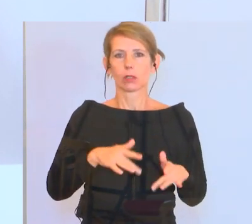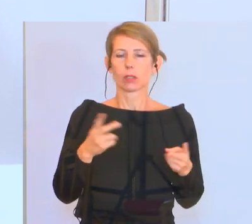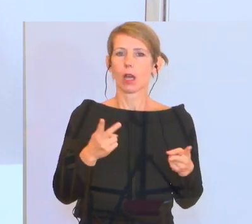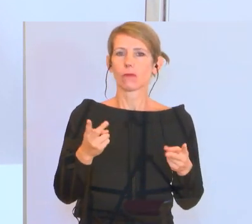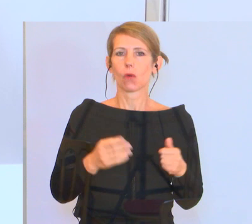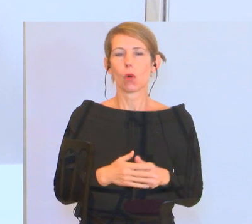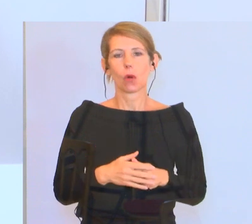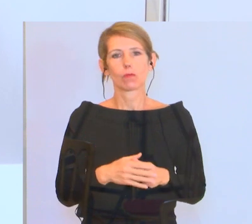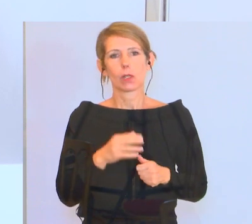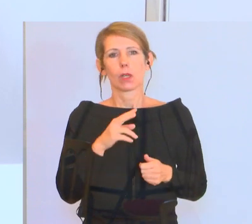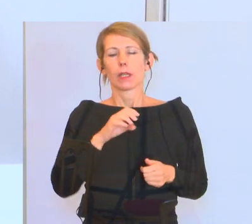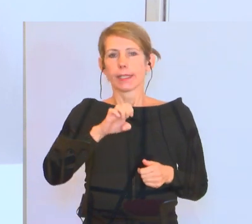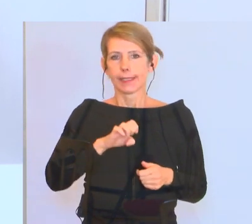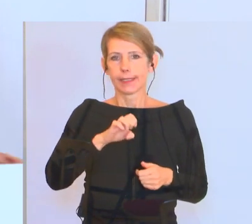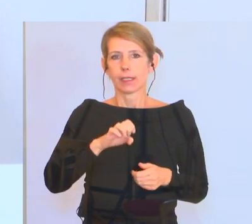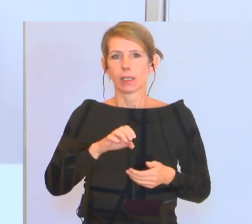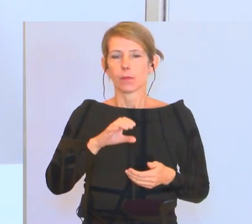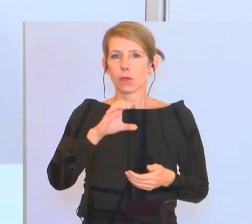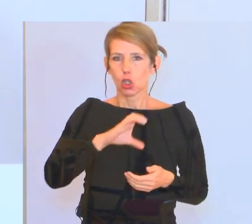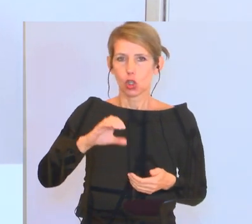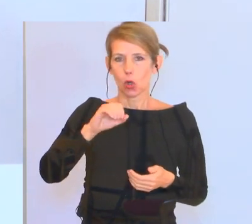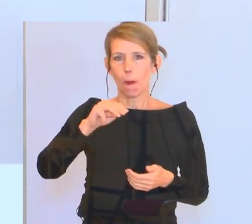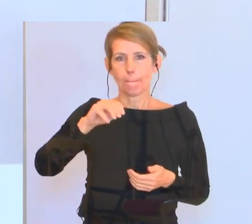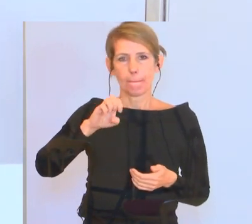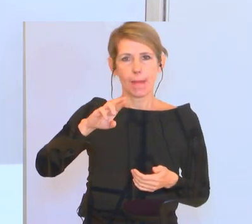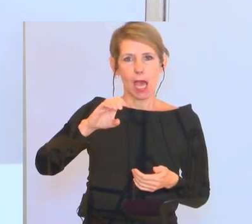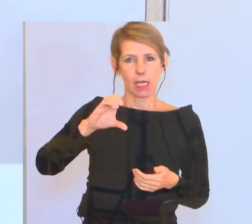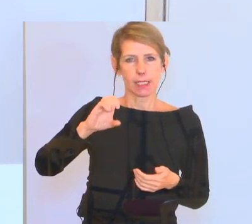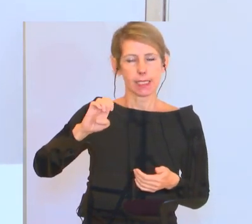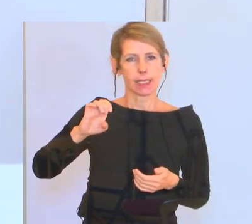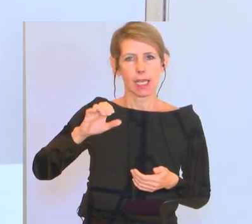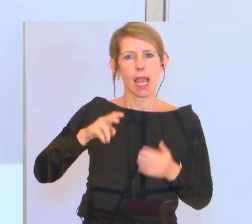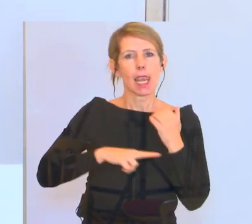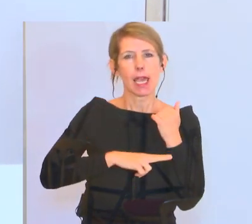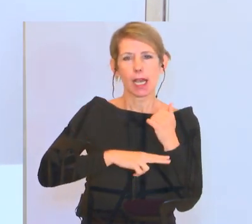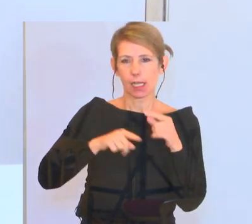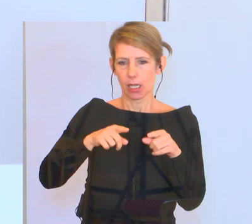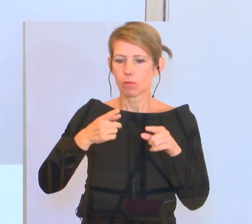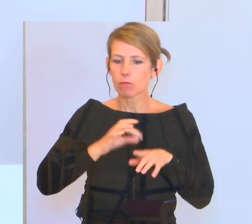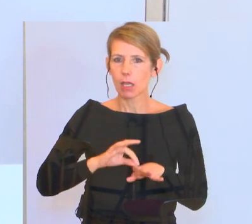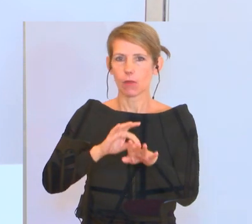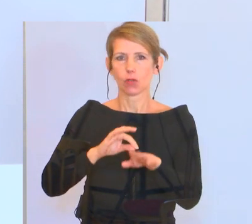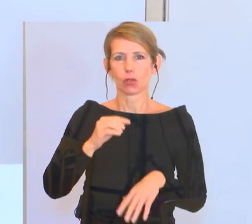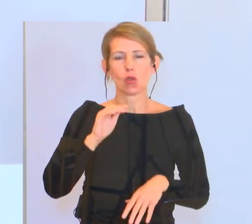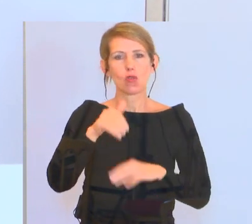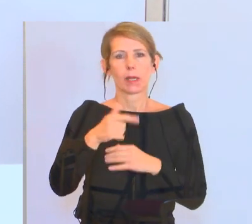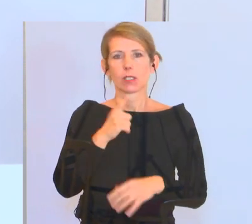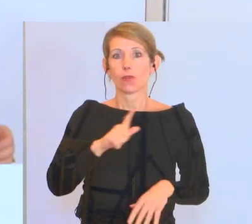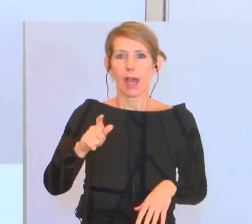ist die E-Commerce-Lehre. Die haben wir ja eingeführt vor kurzer Zeit. Wir haben im Moment über